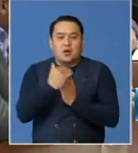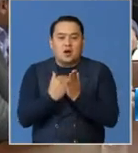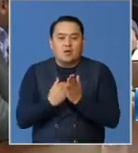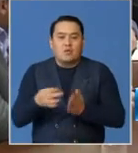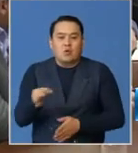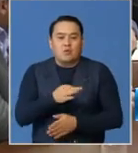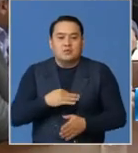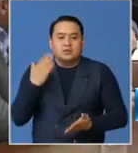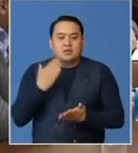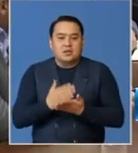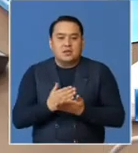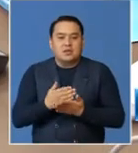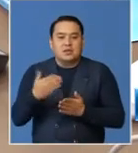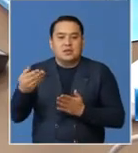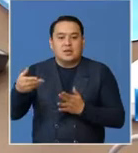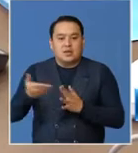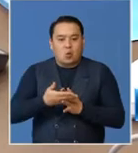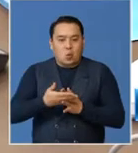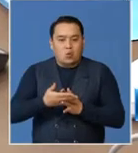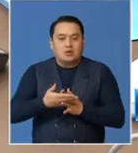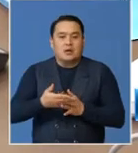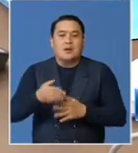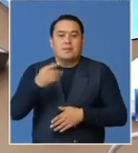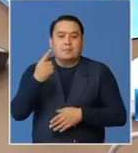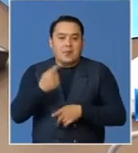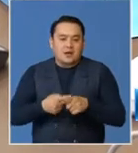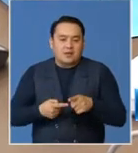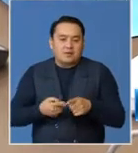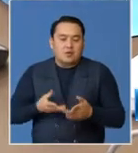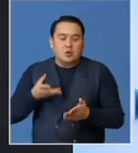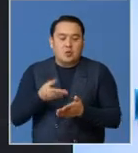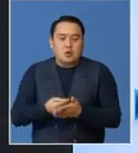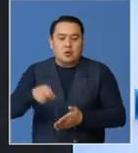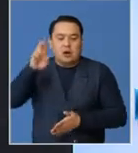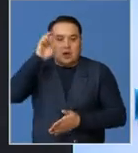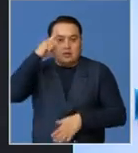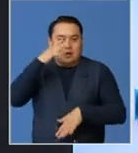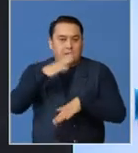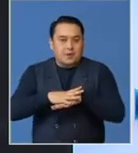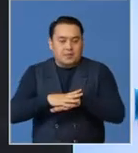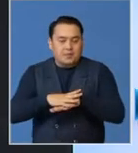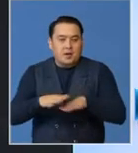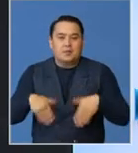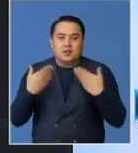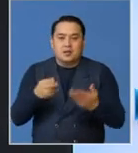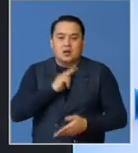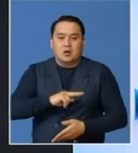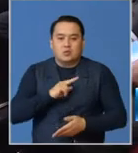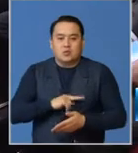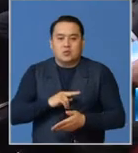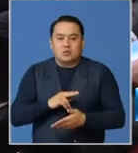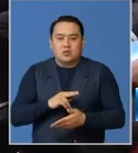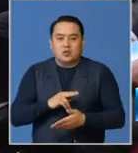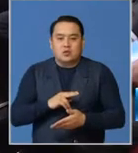в области предусмотрены льготы. Половину первоначального взноса будет субсидировать акимат, предоставив работнику бюджетной